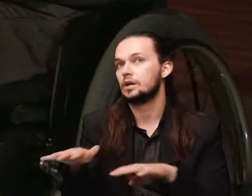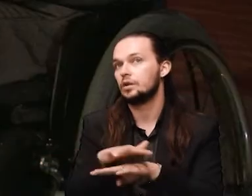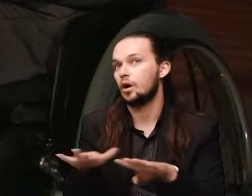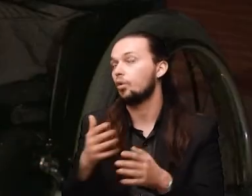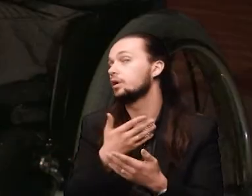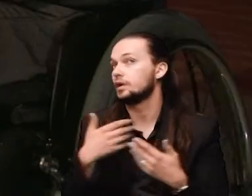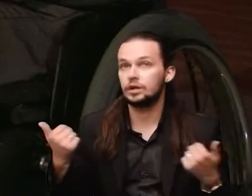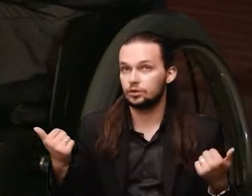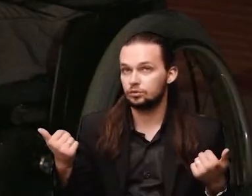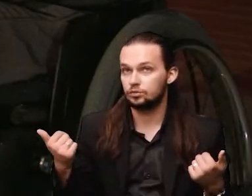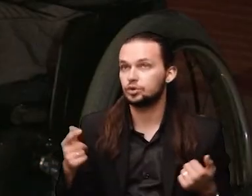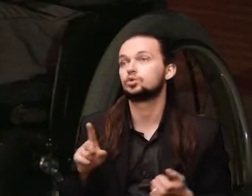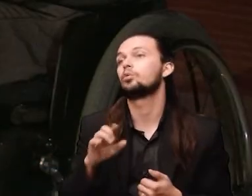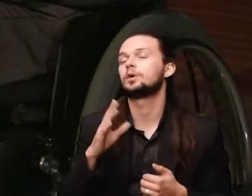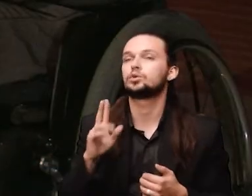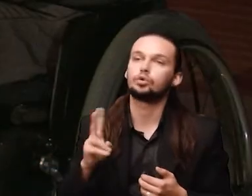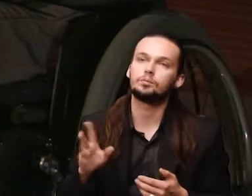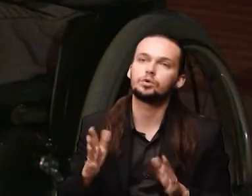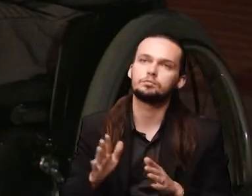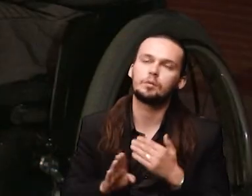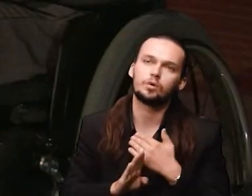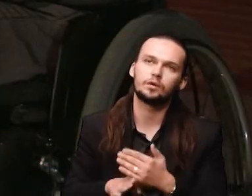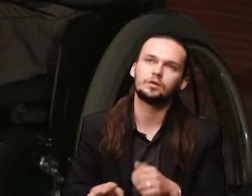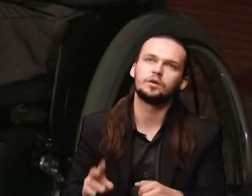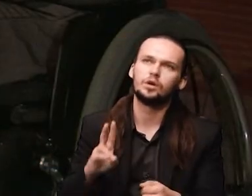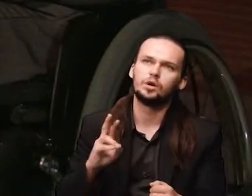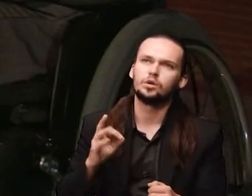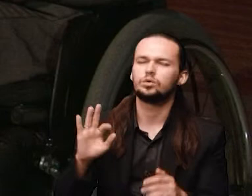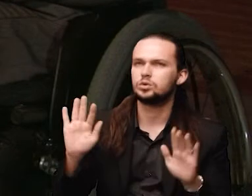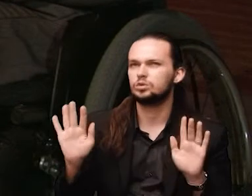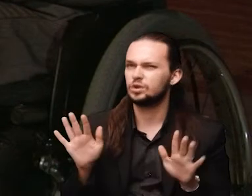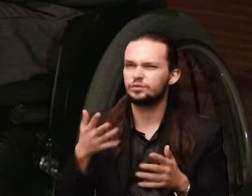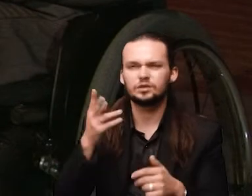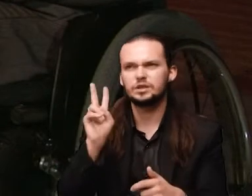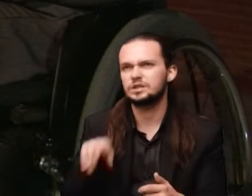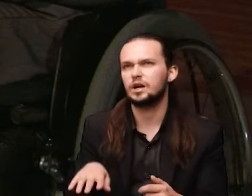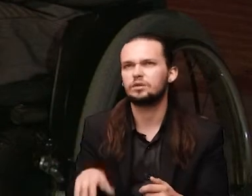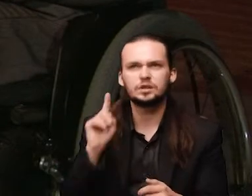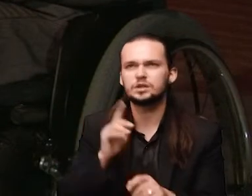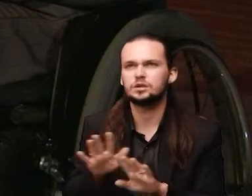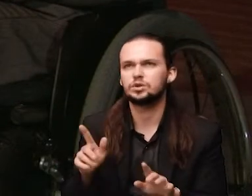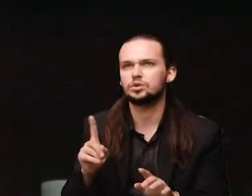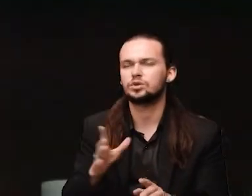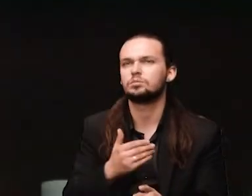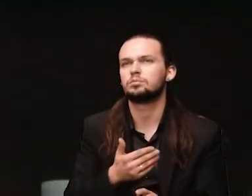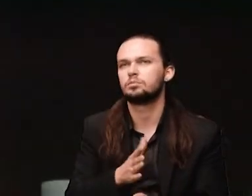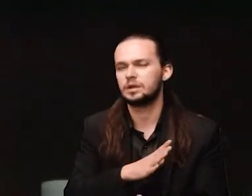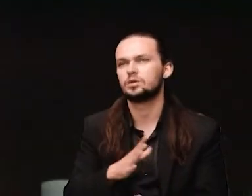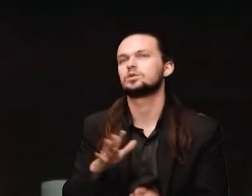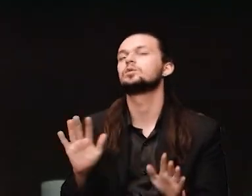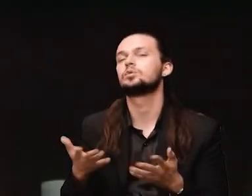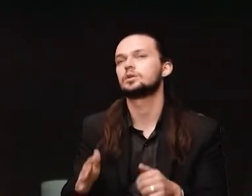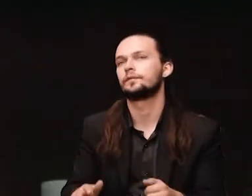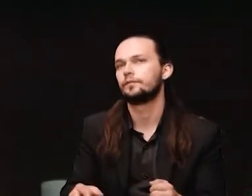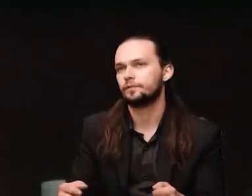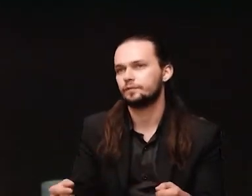и народа рядом нигде нету, чтобы кто-то подстраховывал. Это вообще, конечно... Ну, кстати, случаев, я не знаю, не слышал, чтобы были случаи каких-то серьезных.